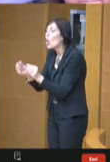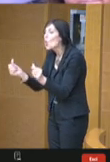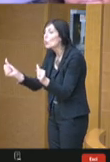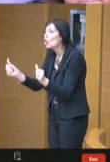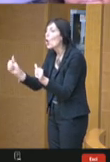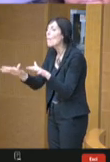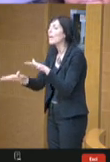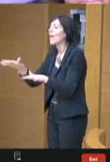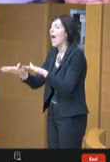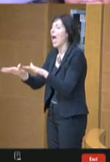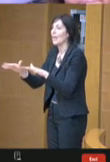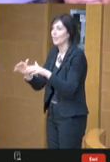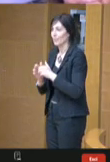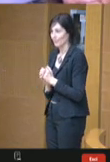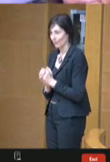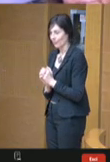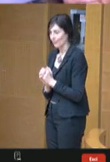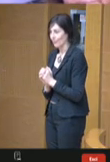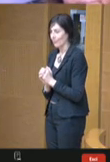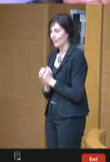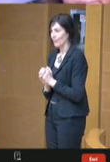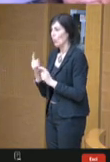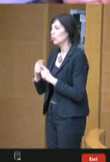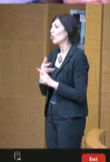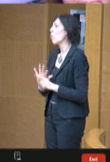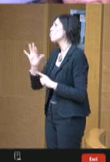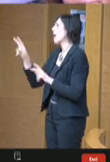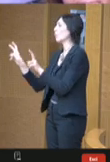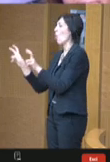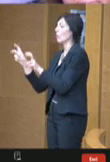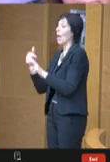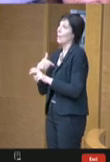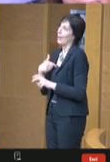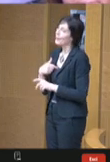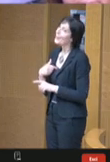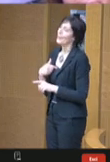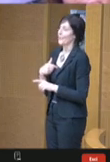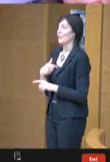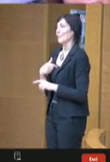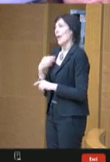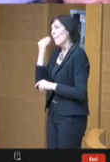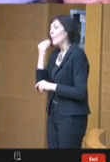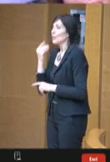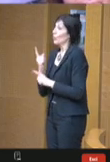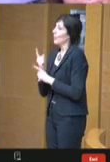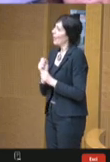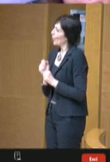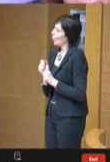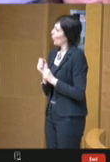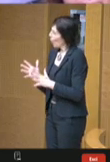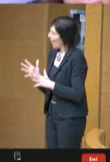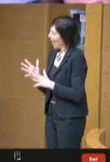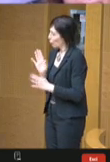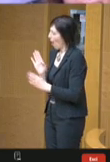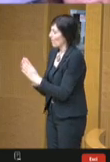precariato. Poi c'è un altro tema che, a mio avviso, noi dobbiamo avere il coraggio di affrontare con molta forza. Le